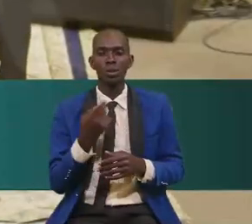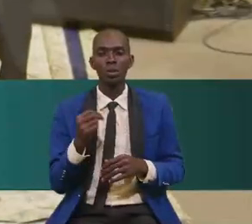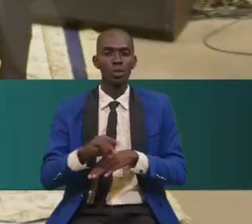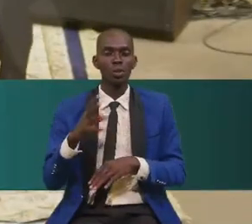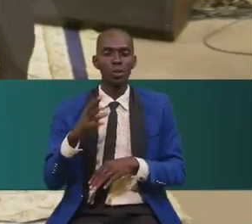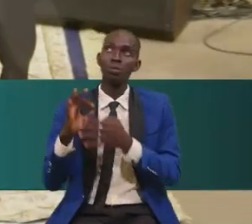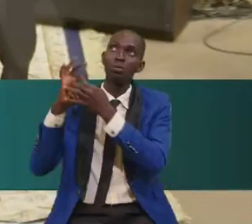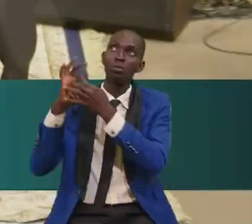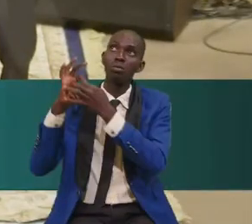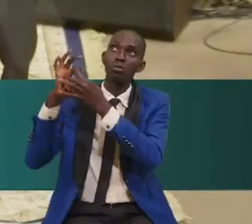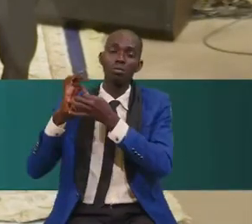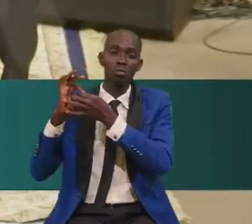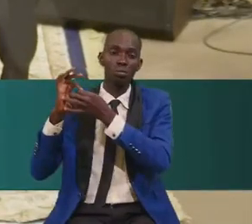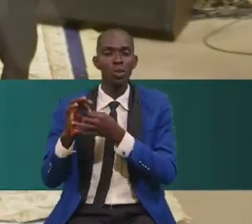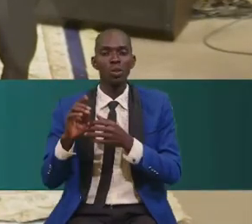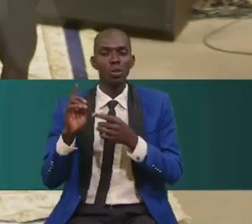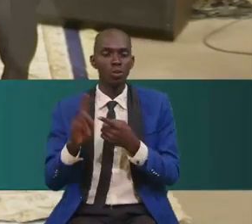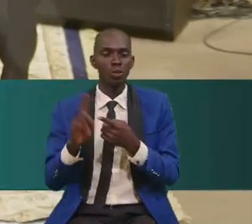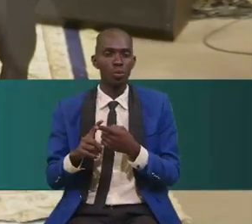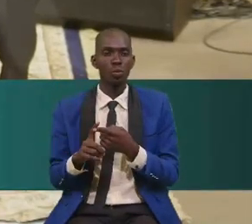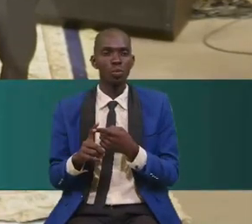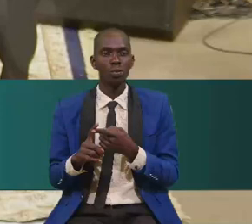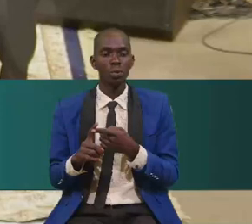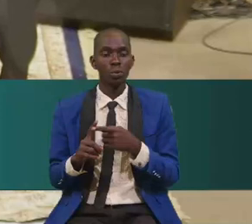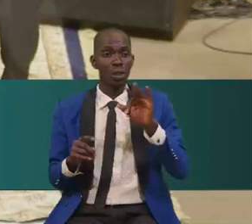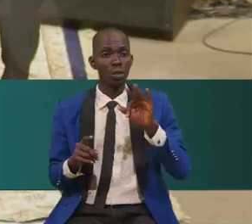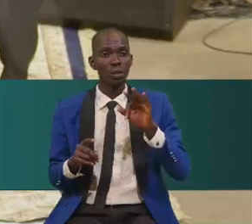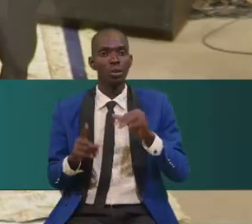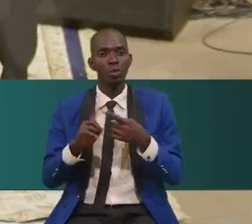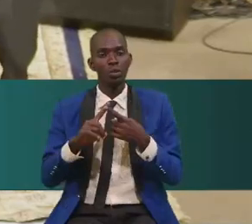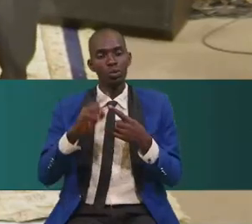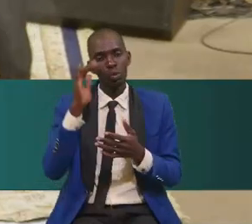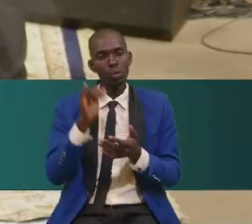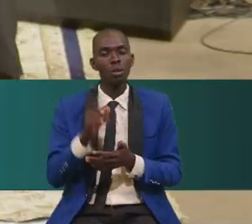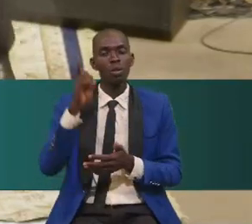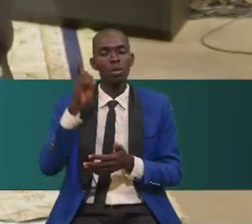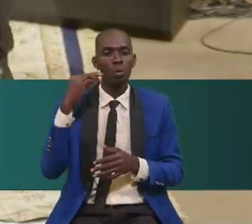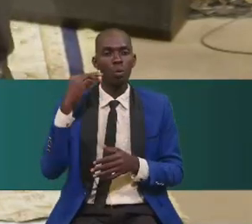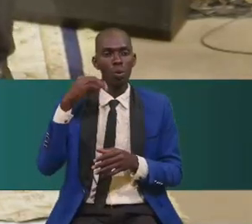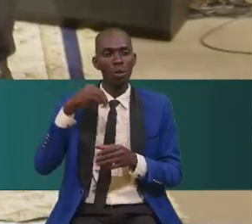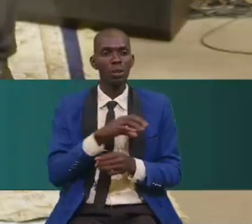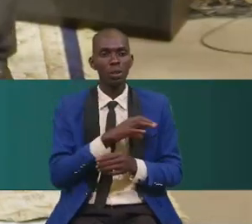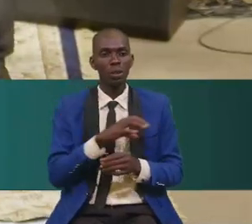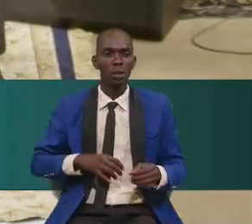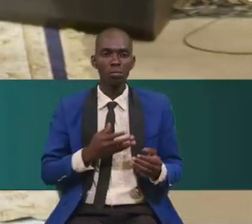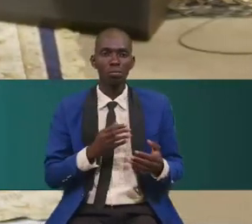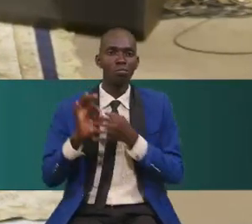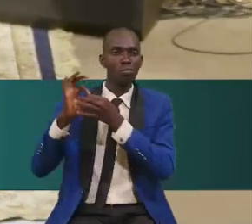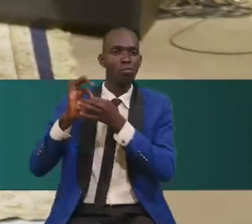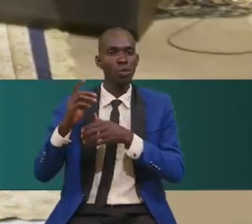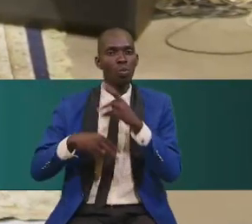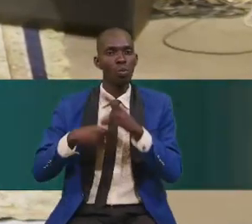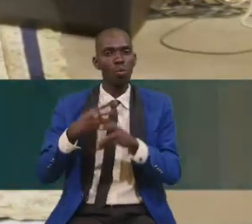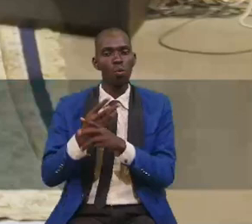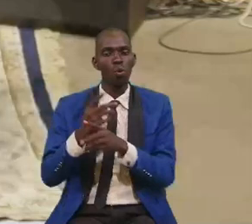19, 2 Corinthiens 5, 19. Maintenant, car Dieu était en Christ réconciliant le monde avec lui-même, en n'imputant point aux hommes